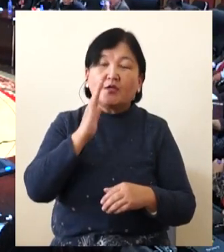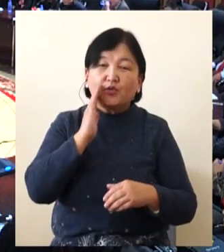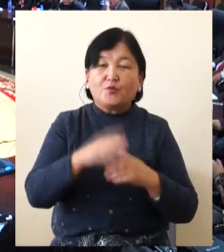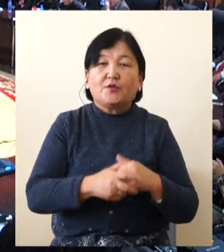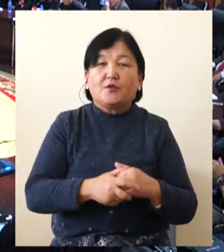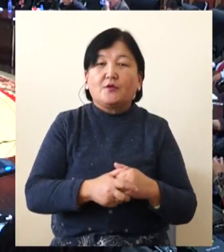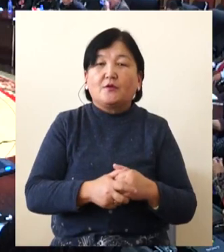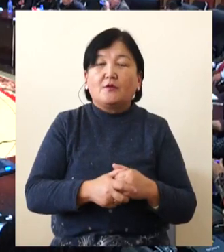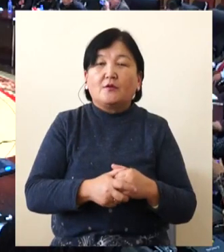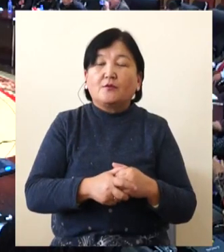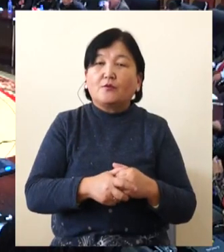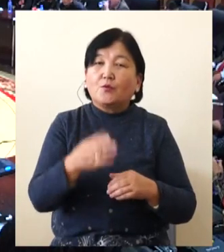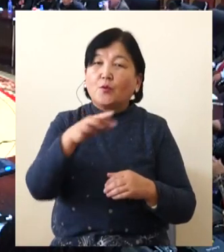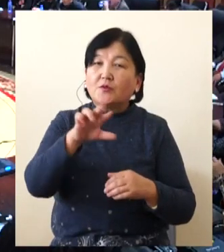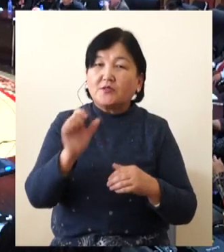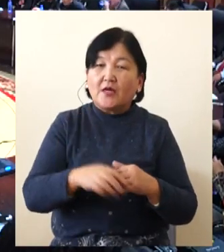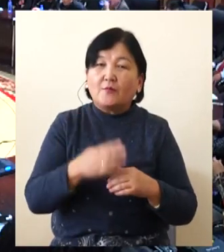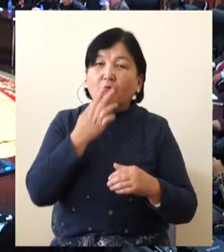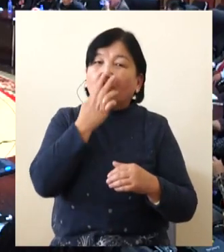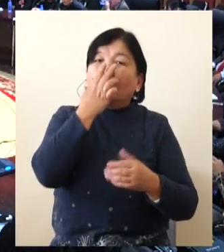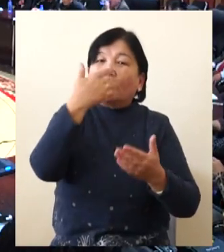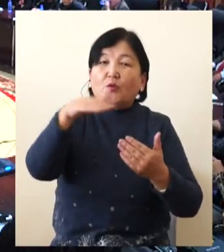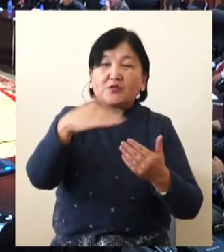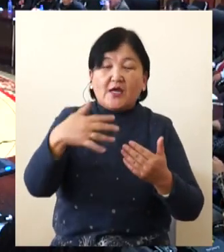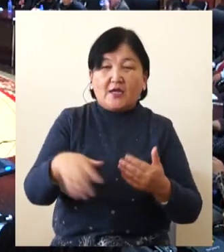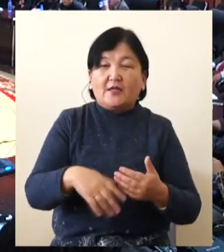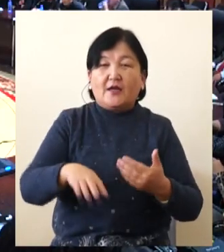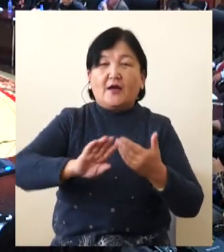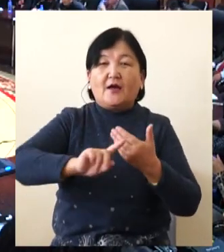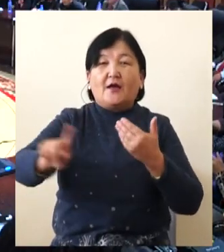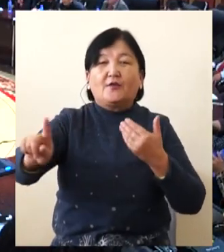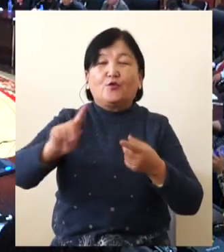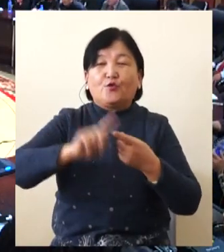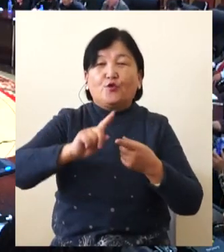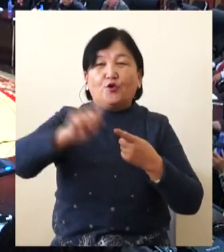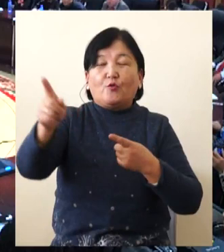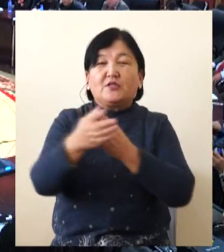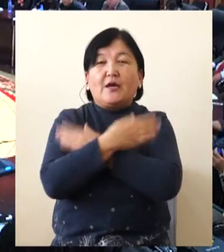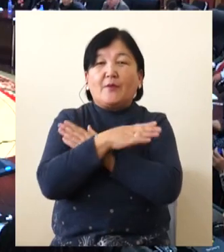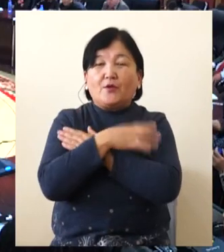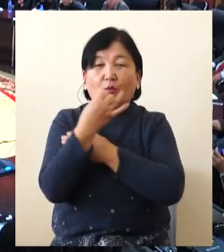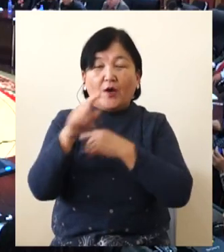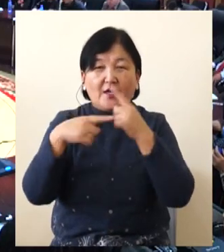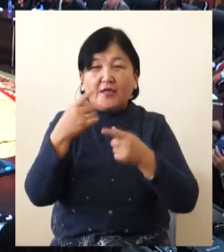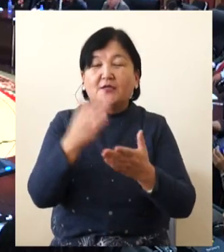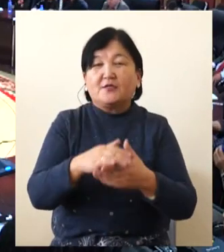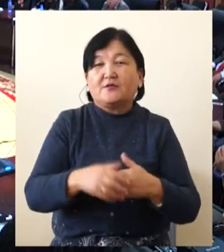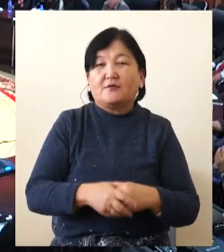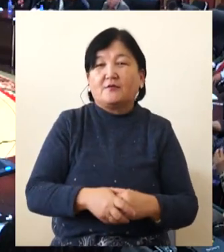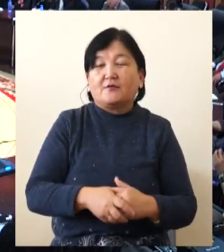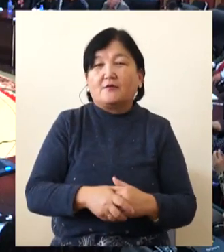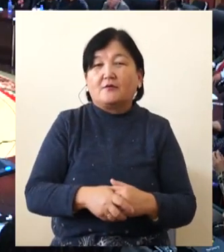эрчүүдийг тусгаад болвол утаанаас тусгаад гаргана гэж байгаа. Тэгэхээр чи 5 кг нөгөө гэж юм